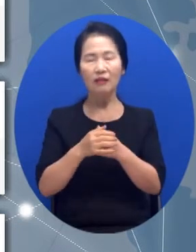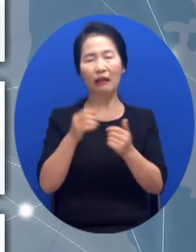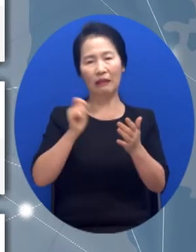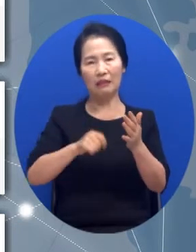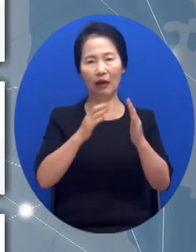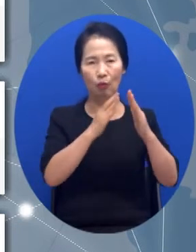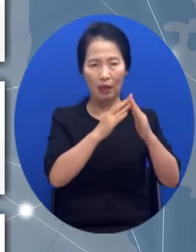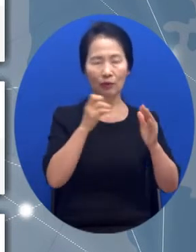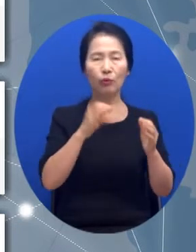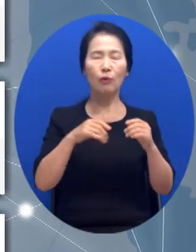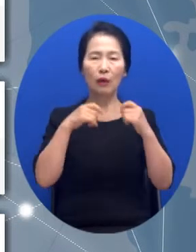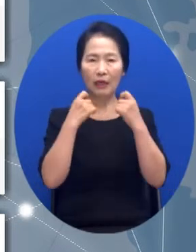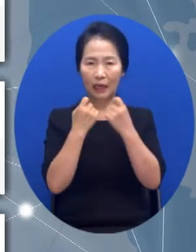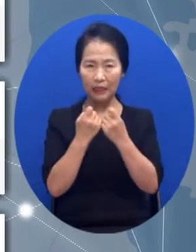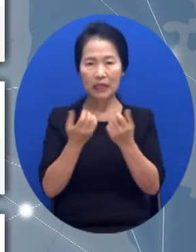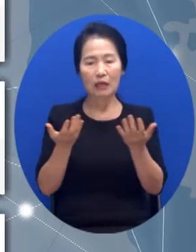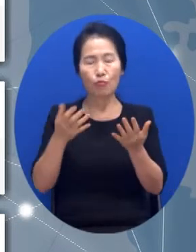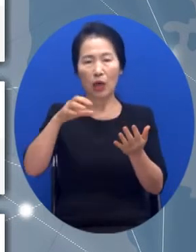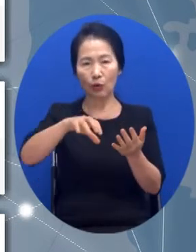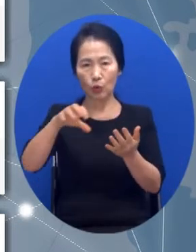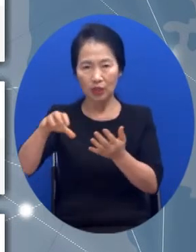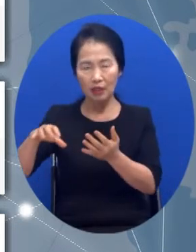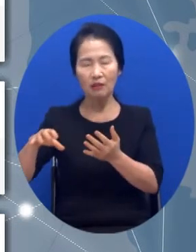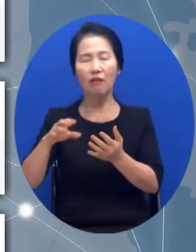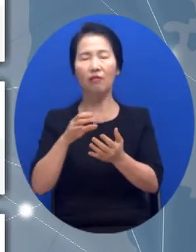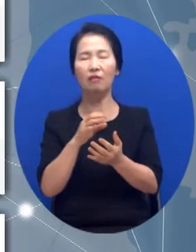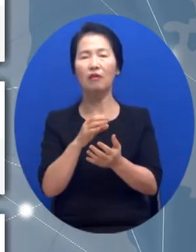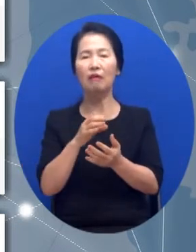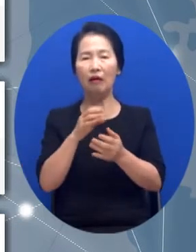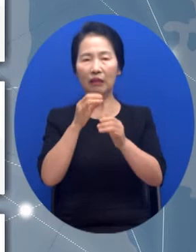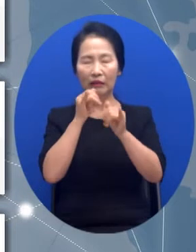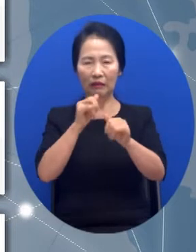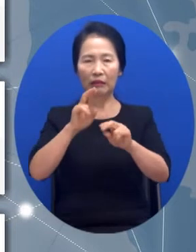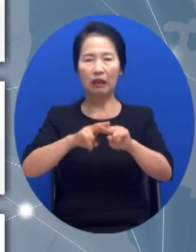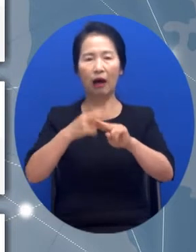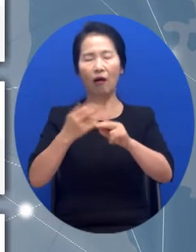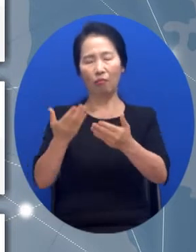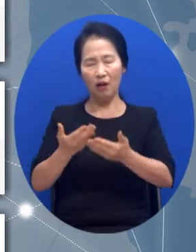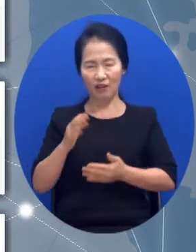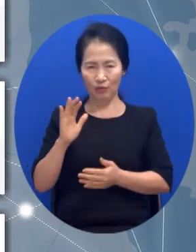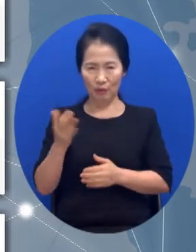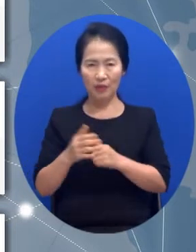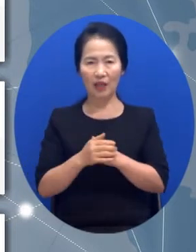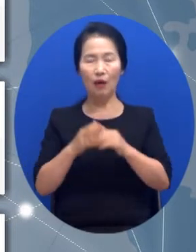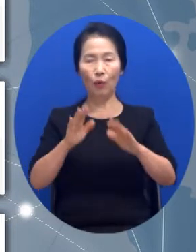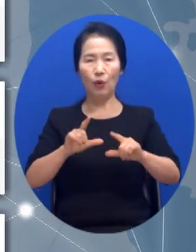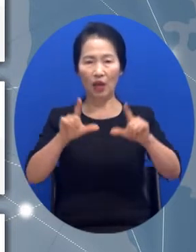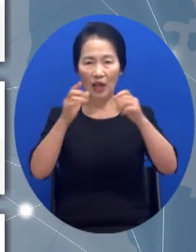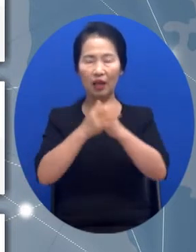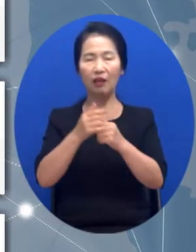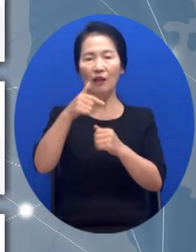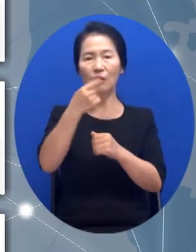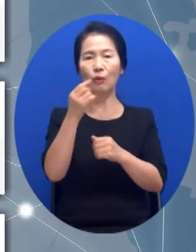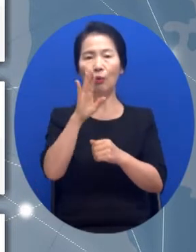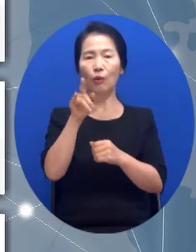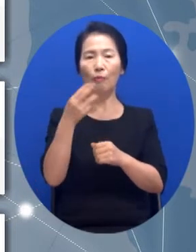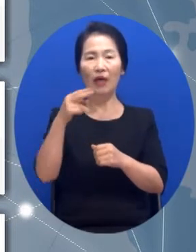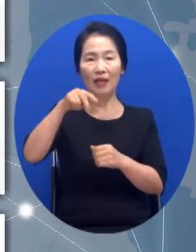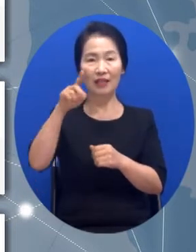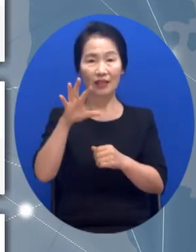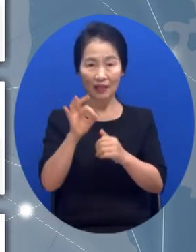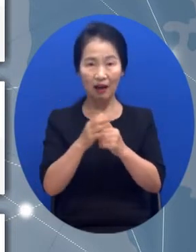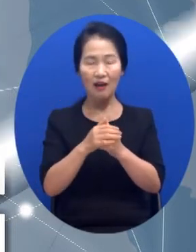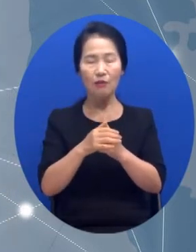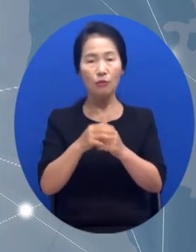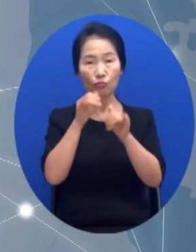자신이 근무하는 기관에서 상을 받게 된다고 설명했습니다. 올해 노벨상 수상자는 오는 10월에 발표될